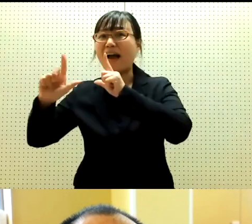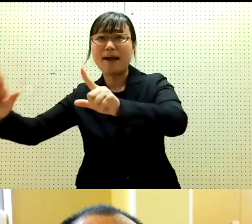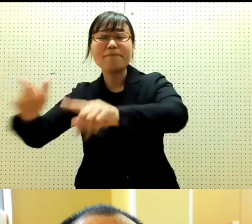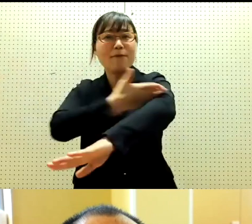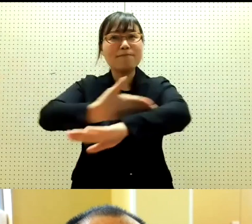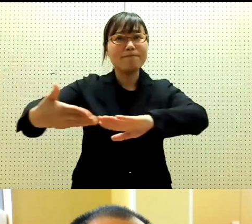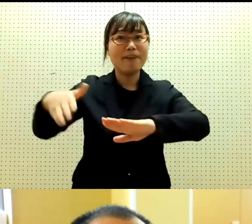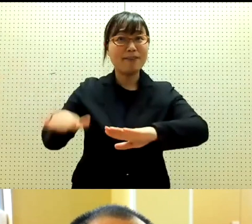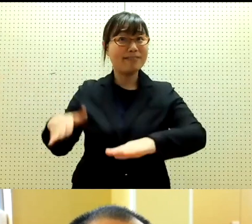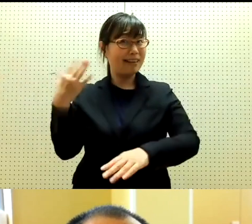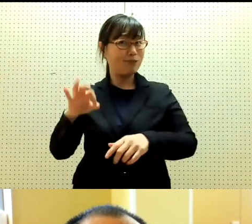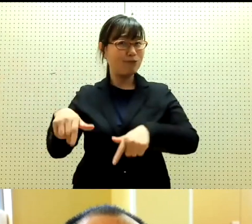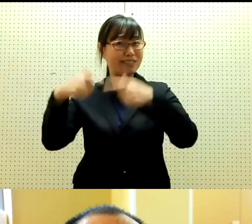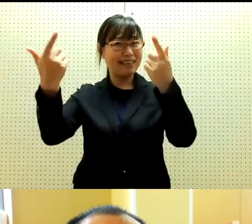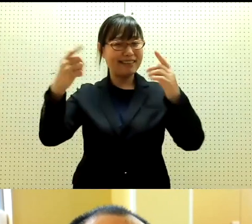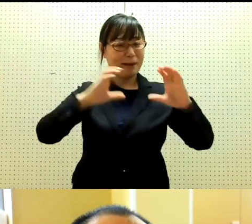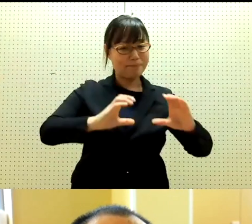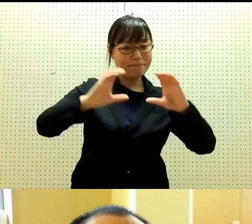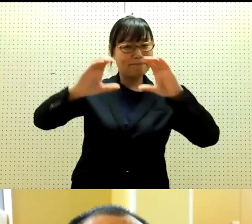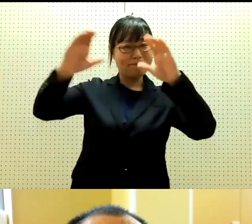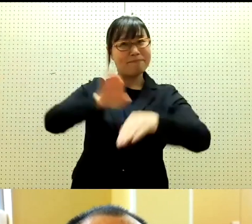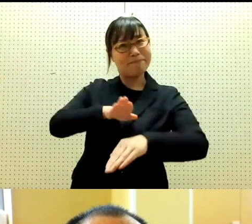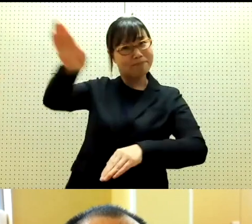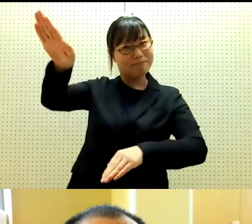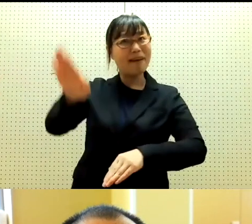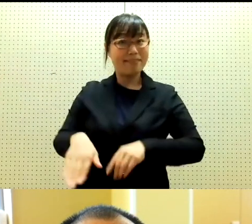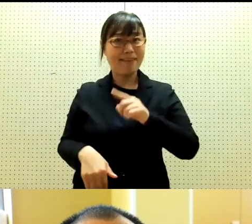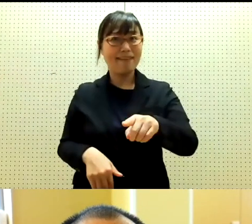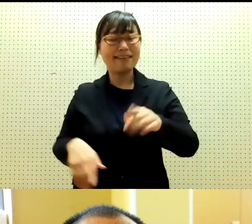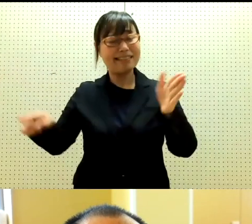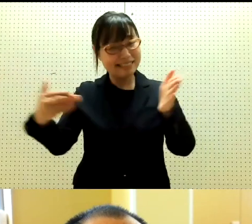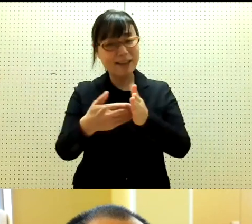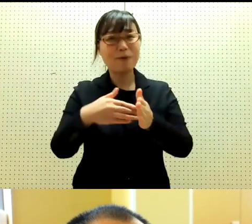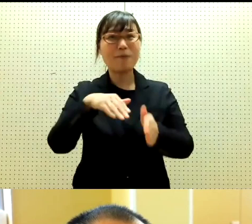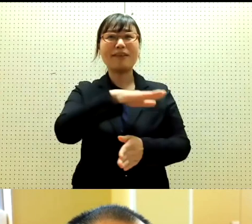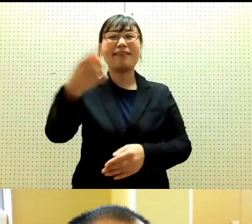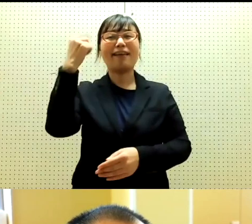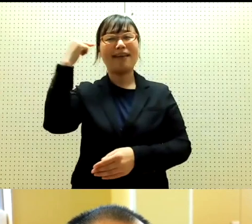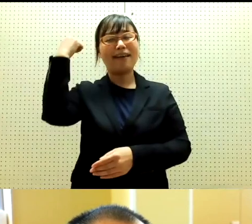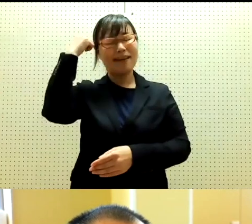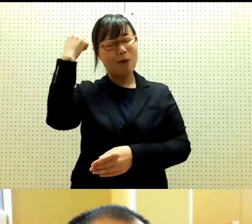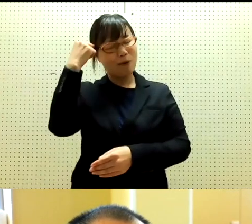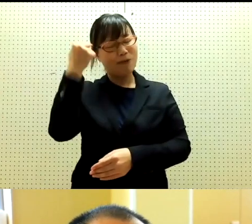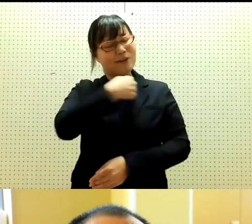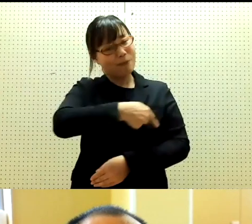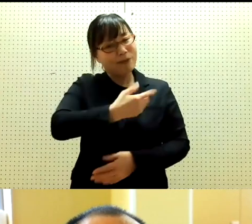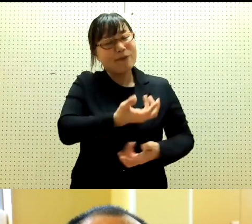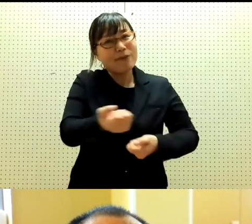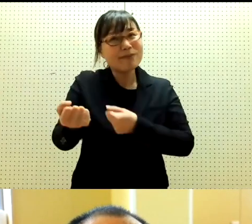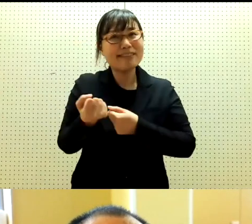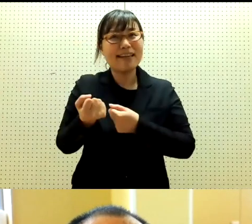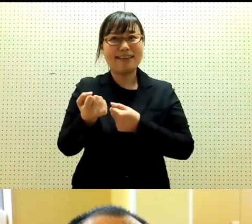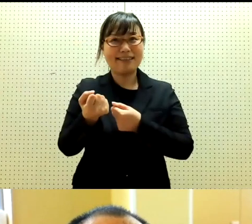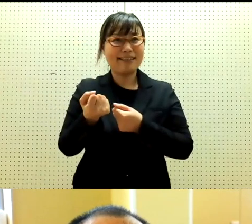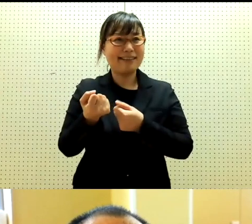のこの段でお示しになった最後のところですね。みんなで思いを共有したりとか、分かち合うっていうところまでいけるとです